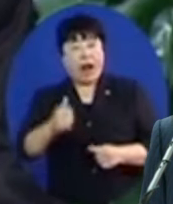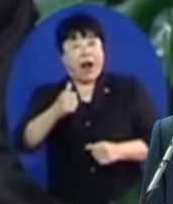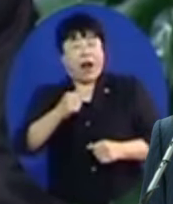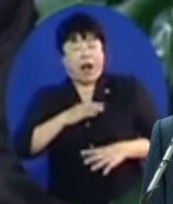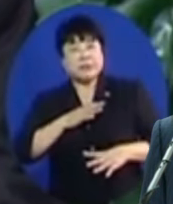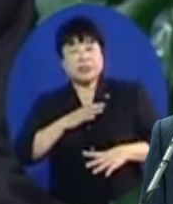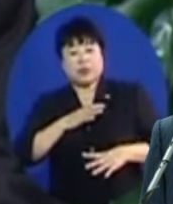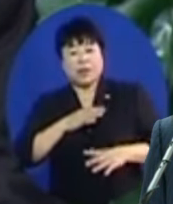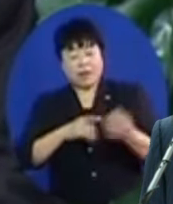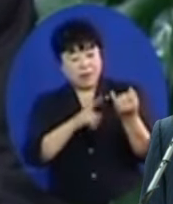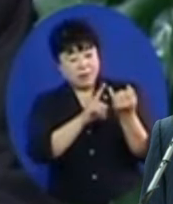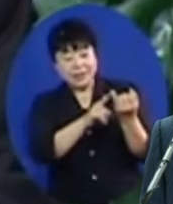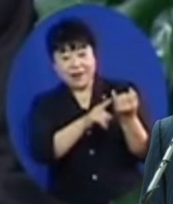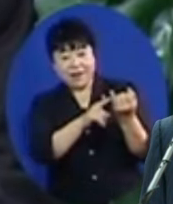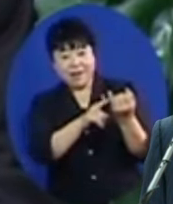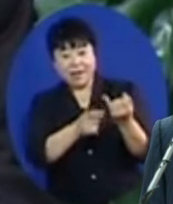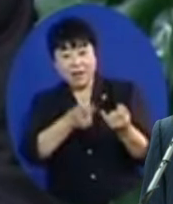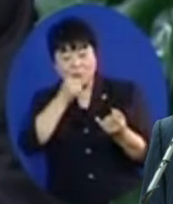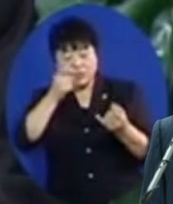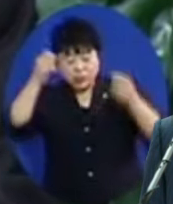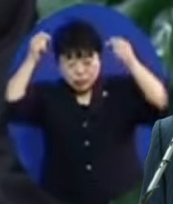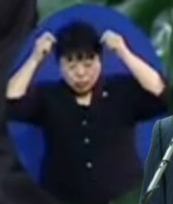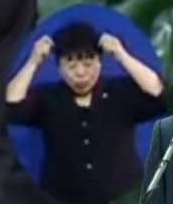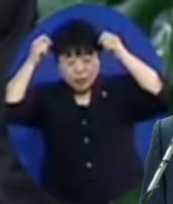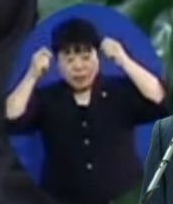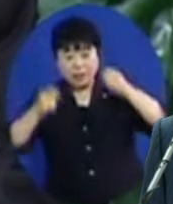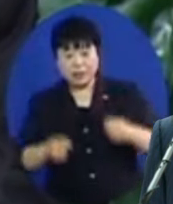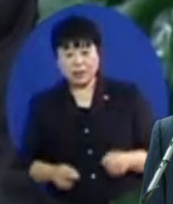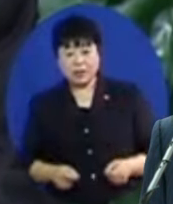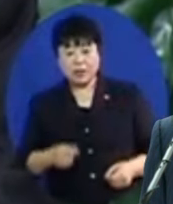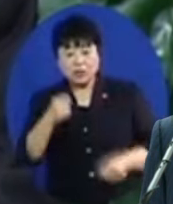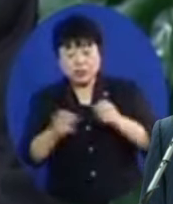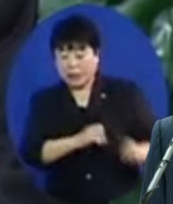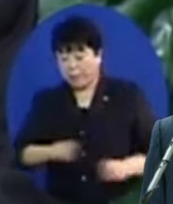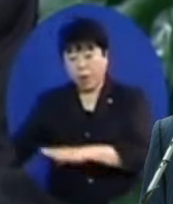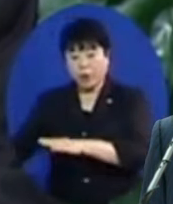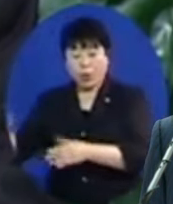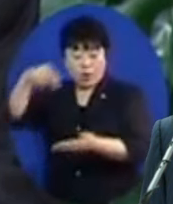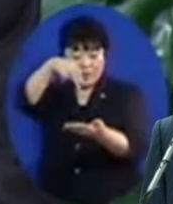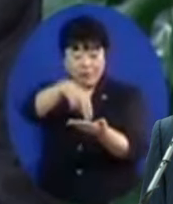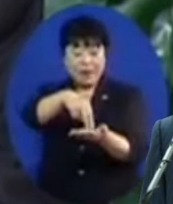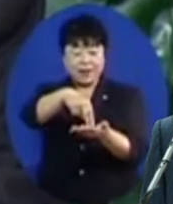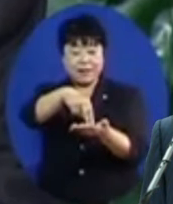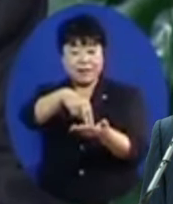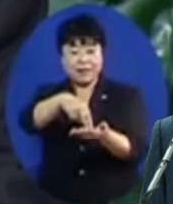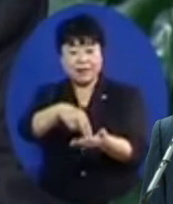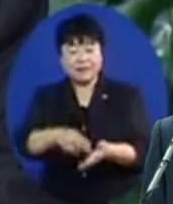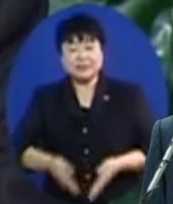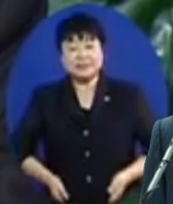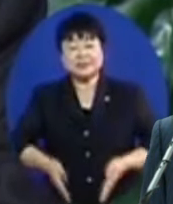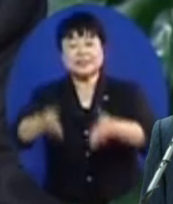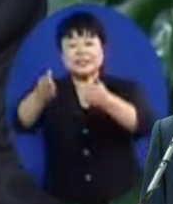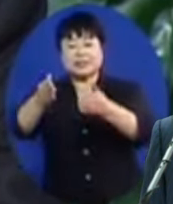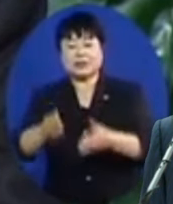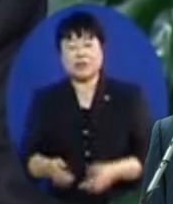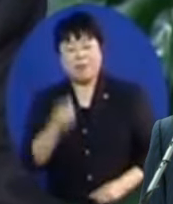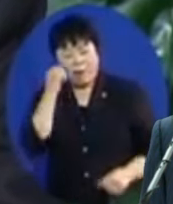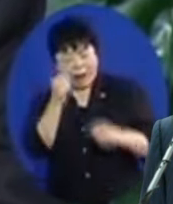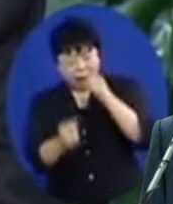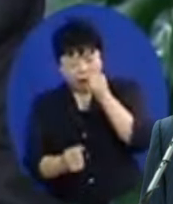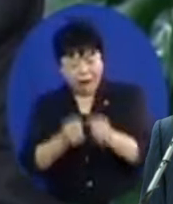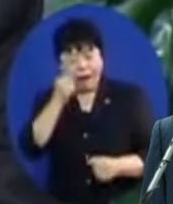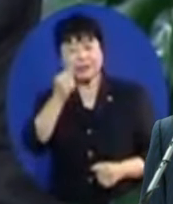깜짝 놀랐습니다. 물동이도 두루락도 다 내버리고 그는 화닥닥 일어나서 그 길로 시내로